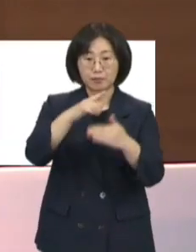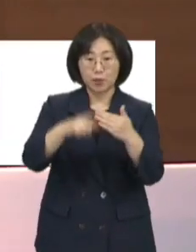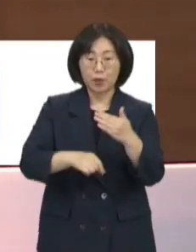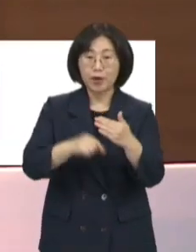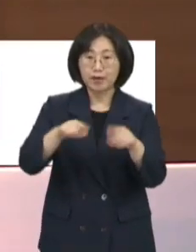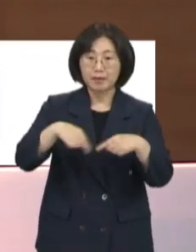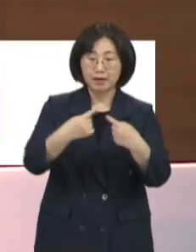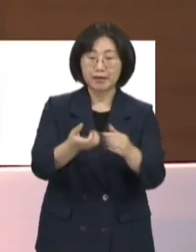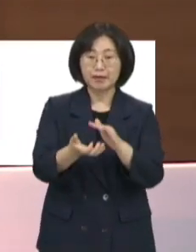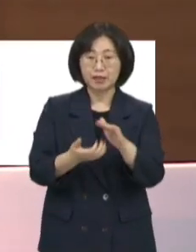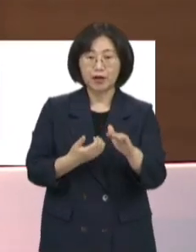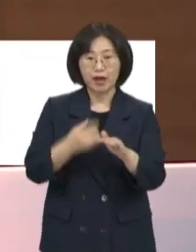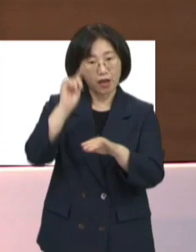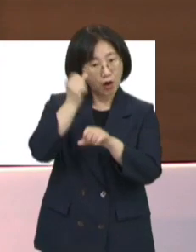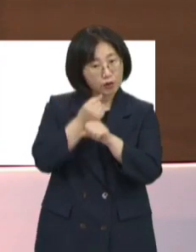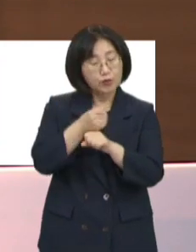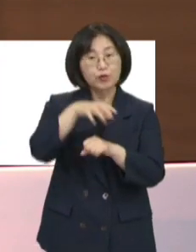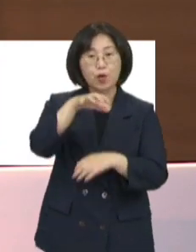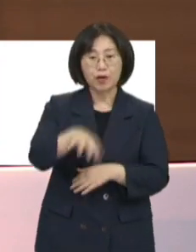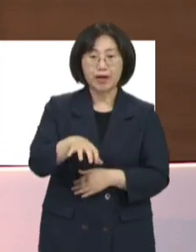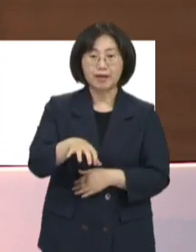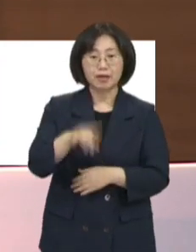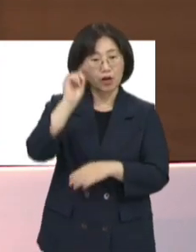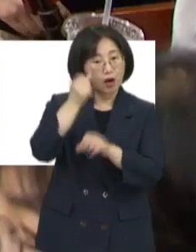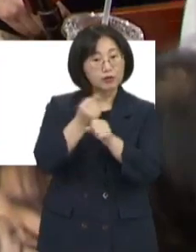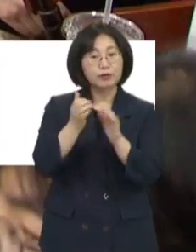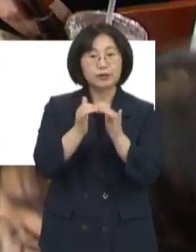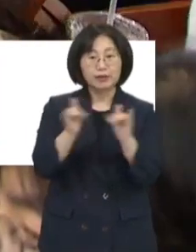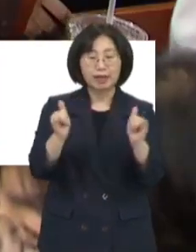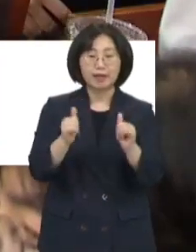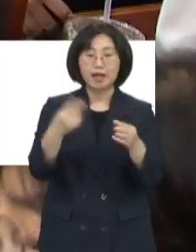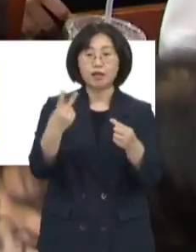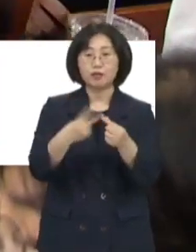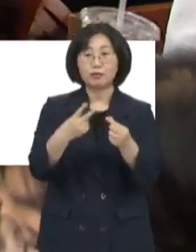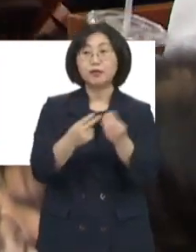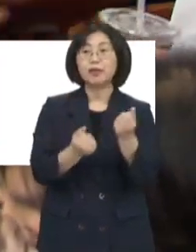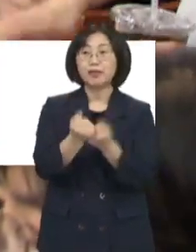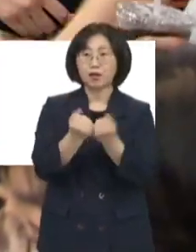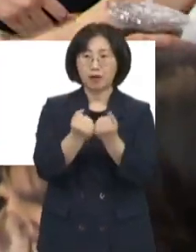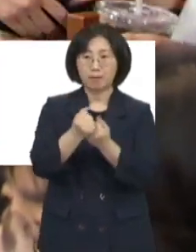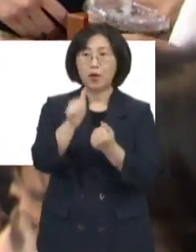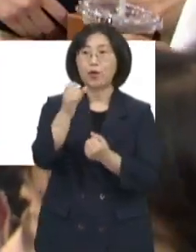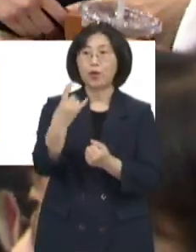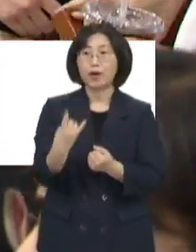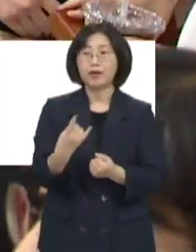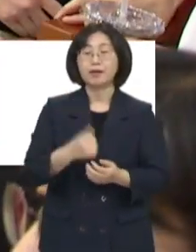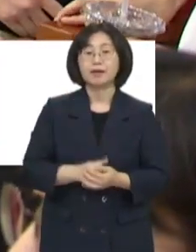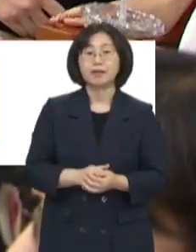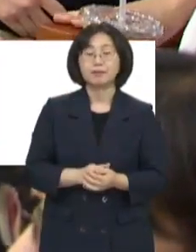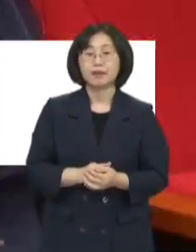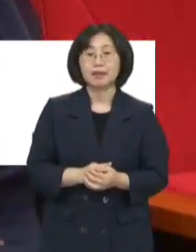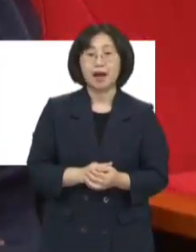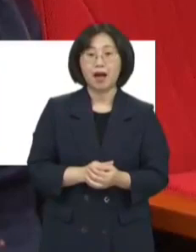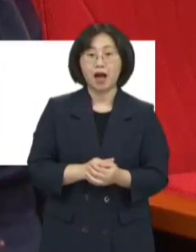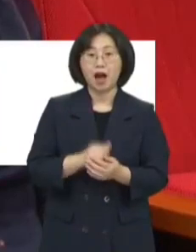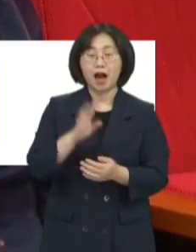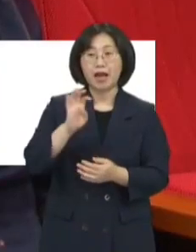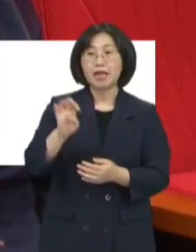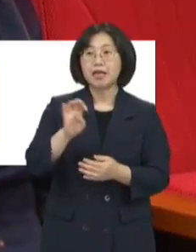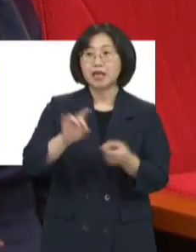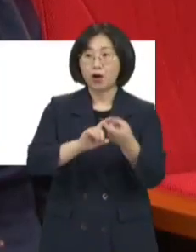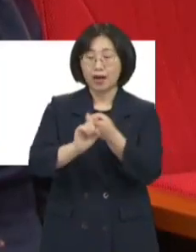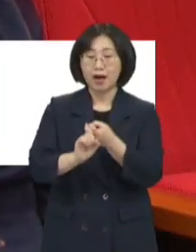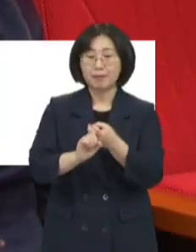한국 에너지 기술 연구원에서 국내 연구자들을 대상으로 두 번째 설명회를 가졌습니다 호라이즌 유럽은 이유가